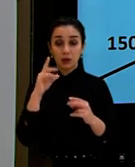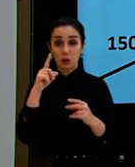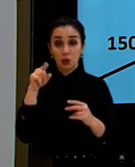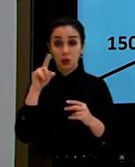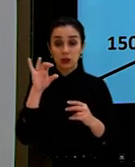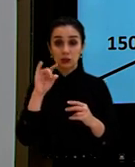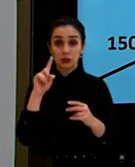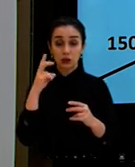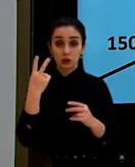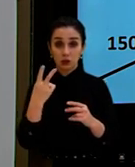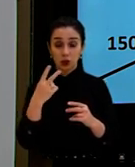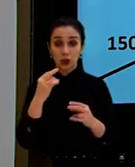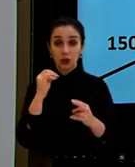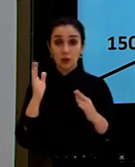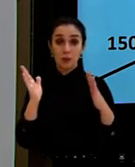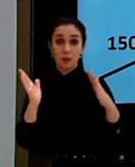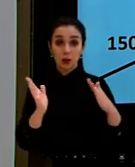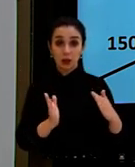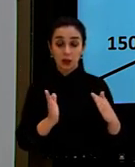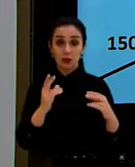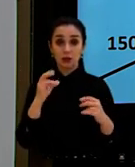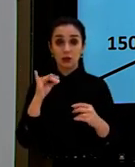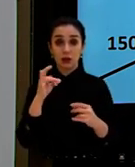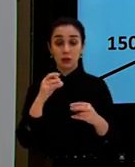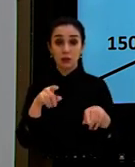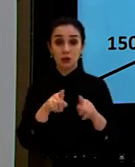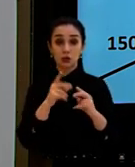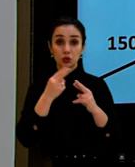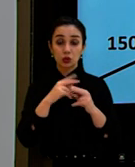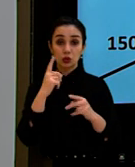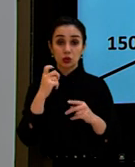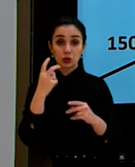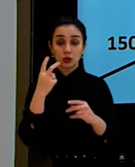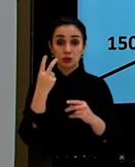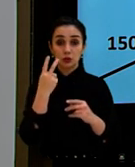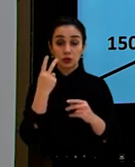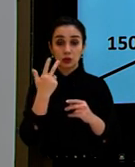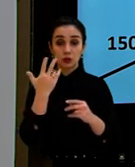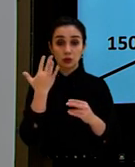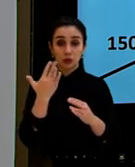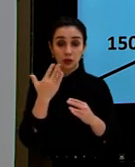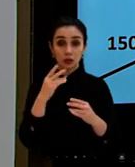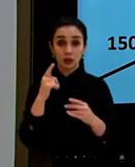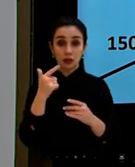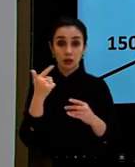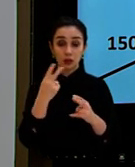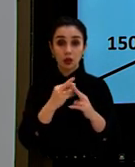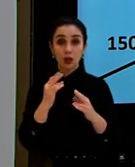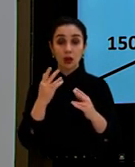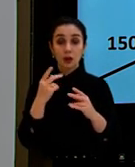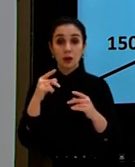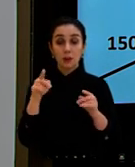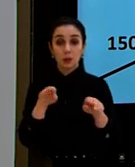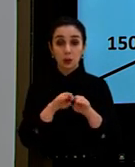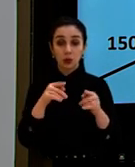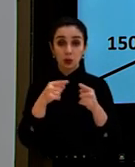Угол между диагоналями параллелограмма BOC – 135 градусов. Внешний угол